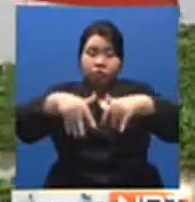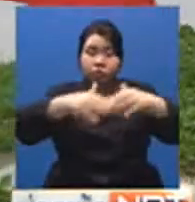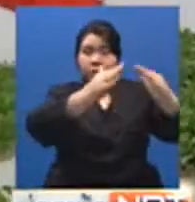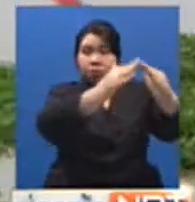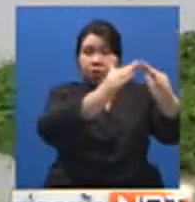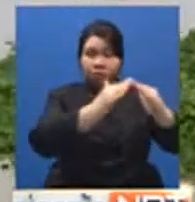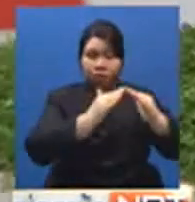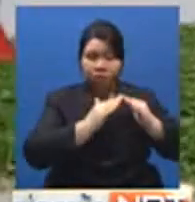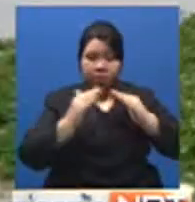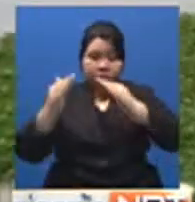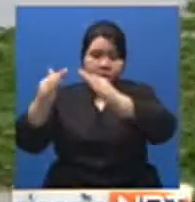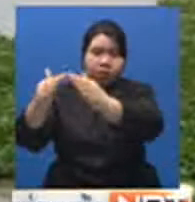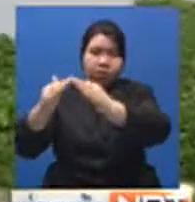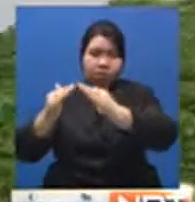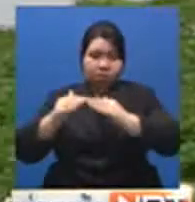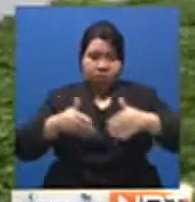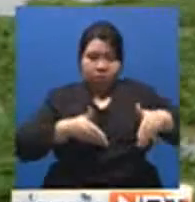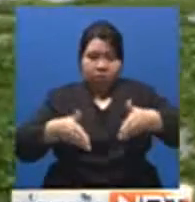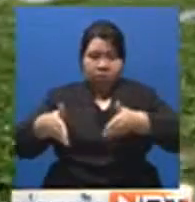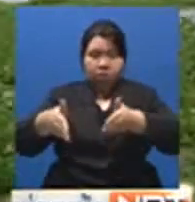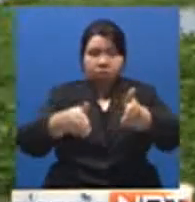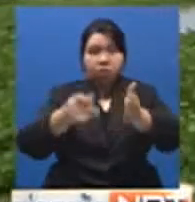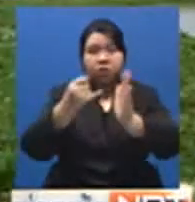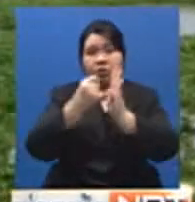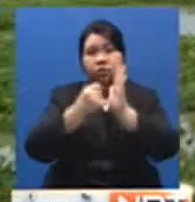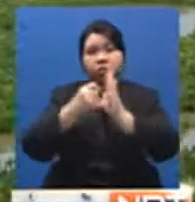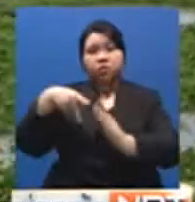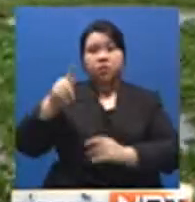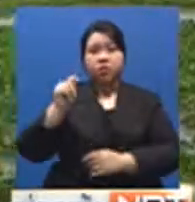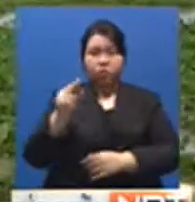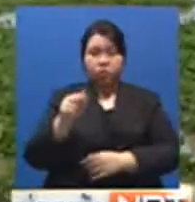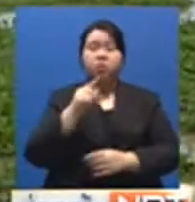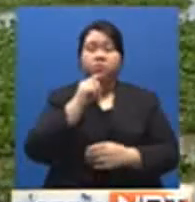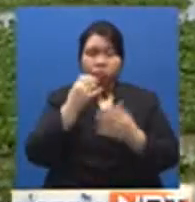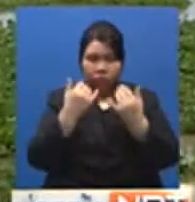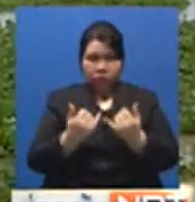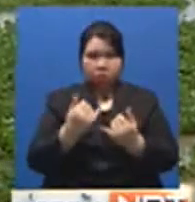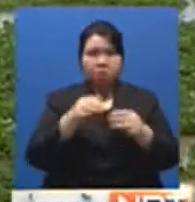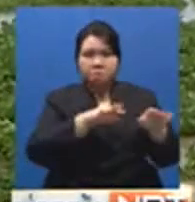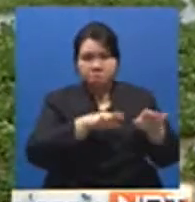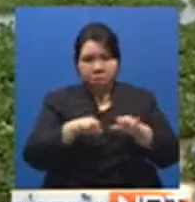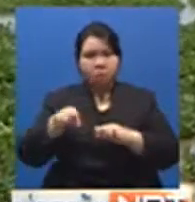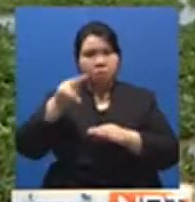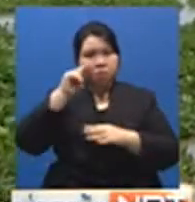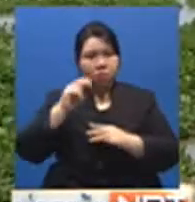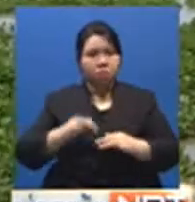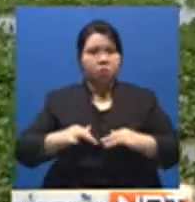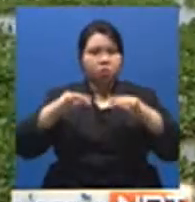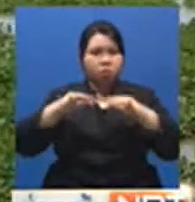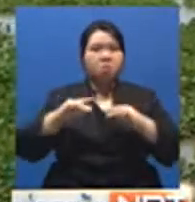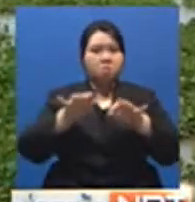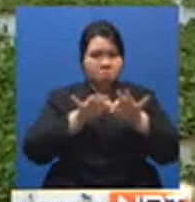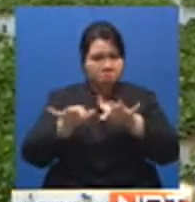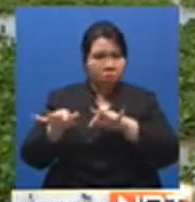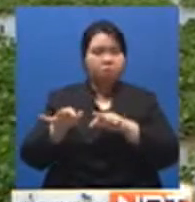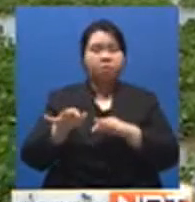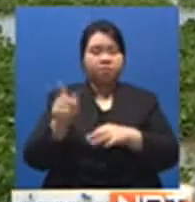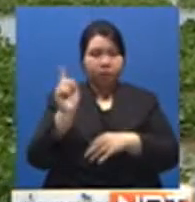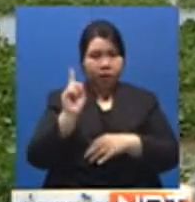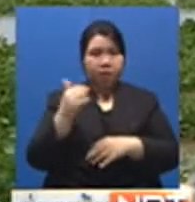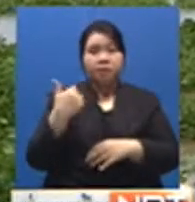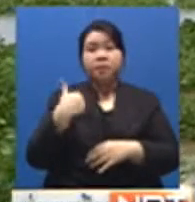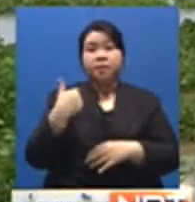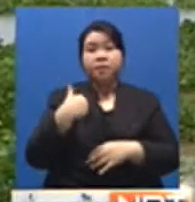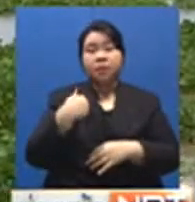ในจังหวัดปทุมธานีเองอ่ะตอนนี้เขาก็เตรียมพร้อมรับมือกับสถานการณ์น้ำท่วมเช่นกันโดยเฉพาะที่อยู่ในพื้น